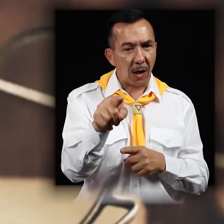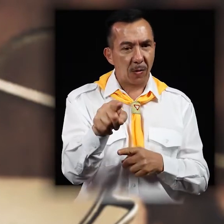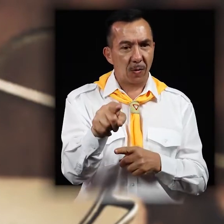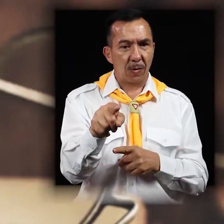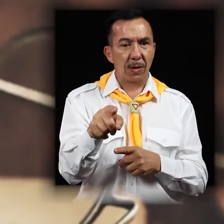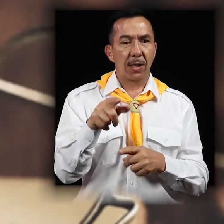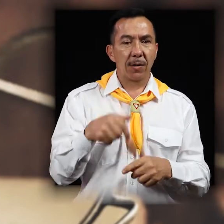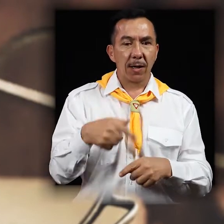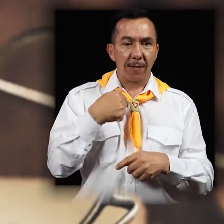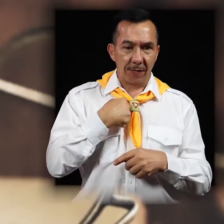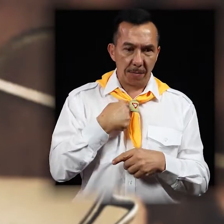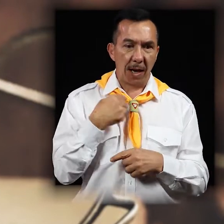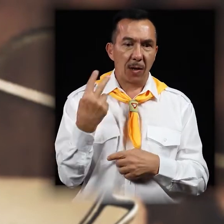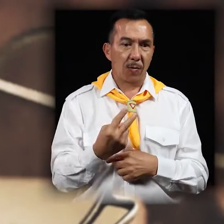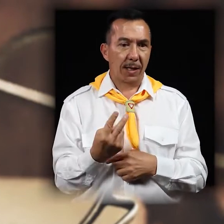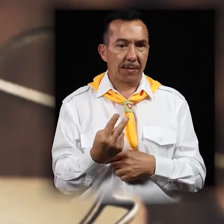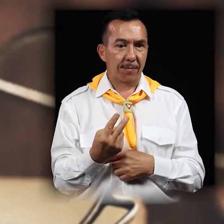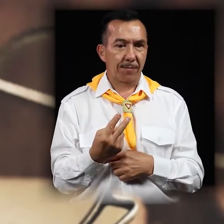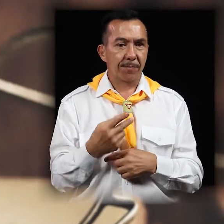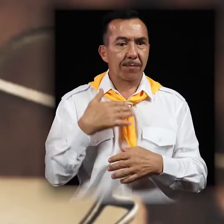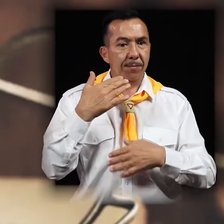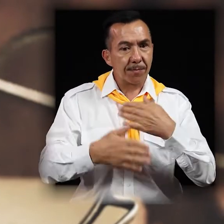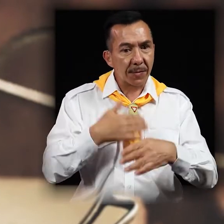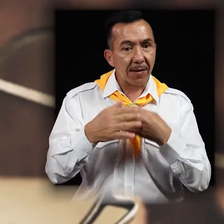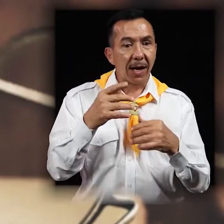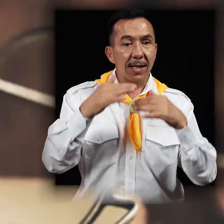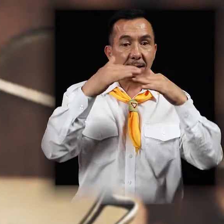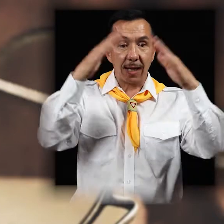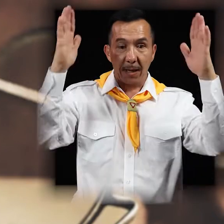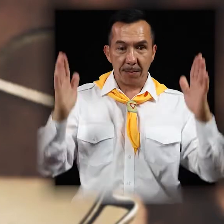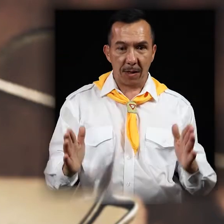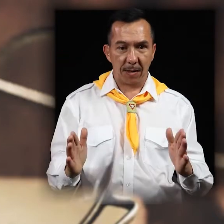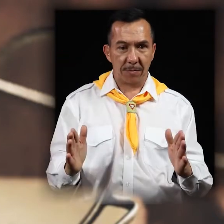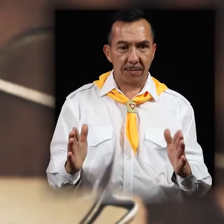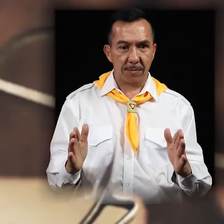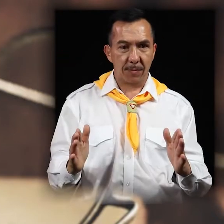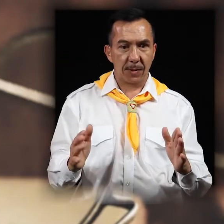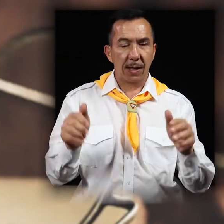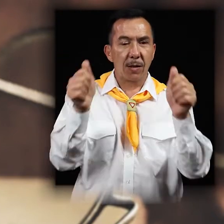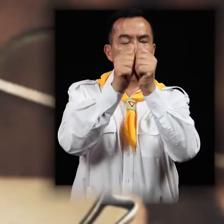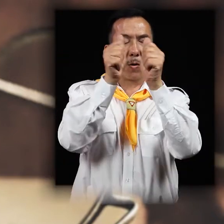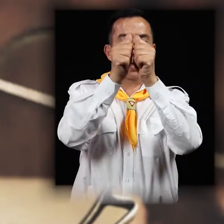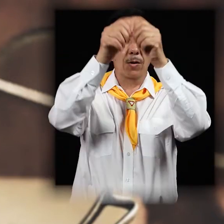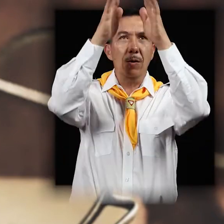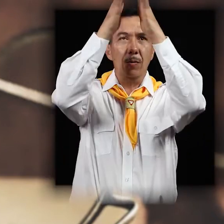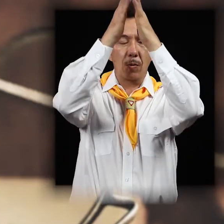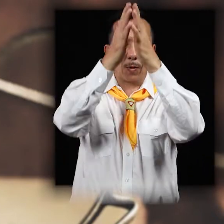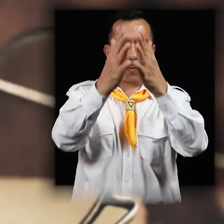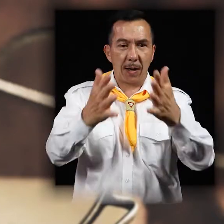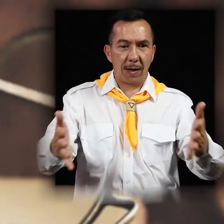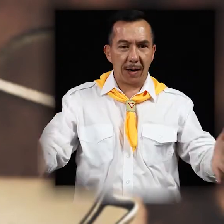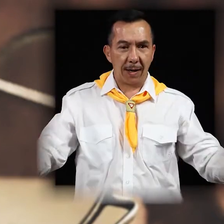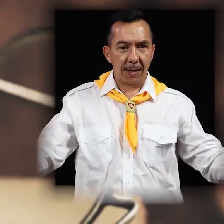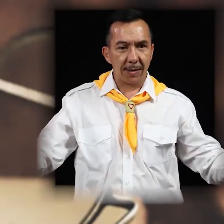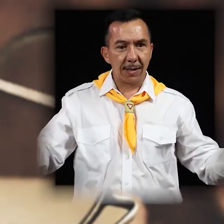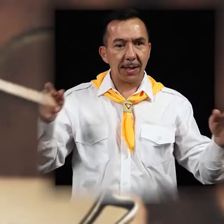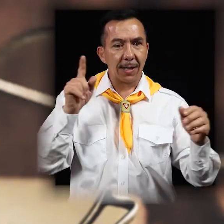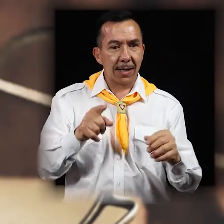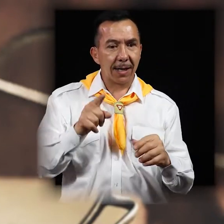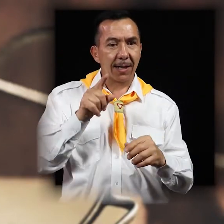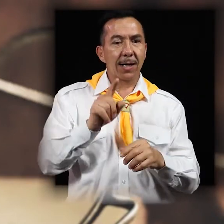hoof, terwyl die tempel sy gordyn oopkloof. Joshua het die gees